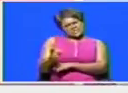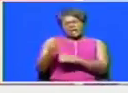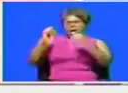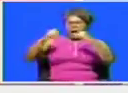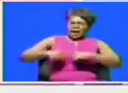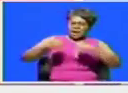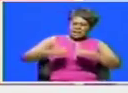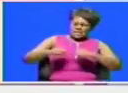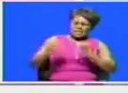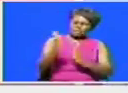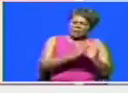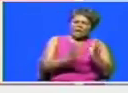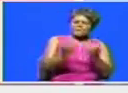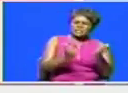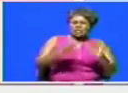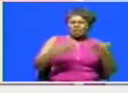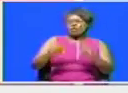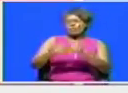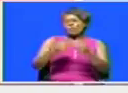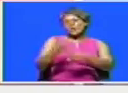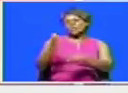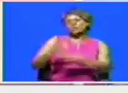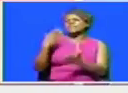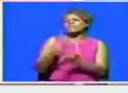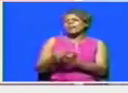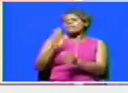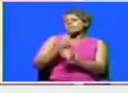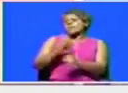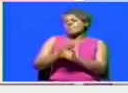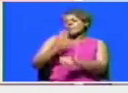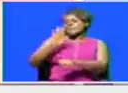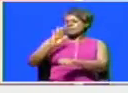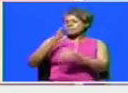mpange mambo yenu, ama ni kuharibu pesa. Manake watu wengi wameharibu pesa kwa